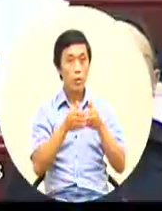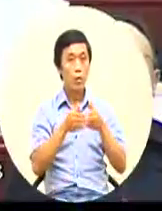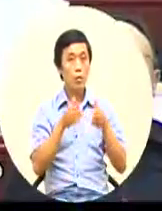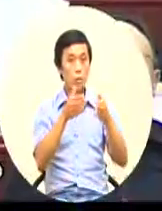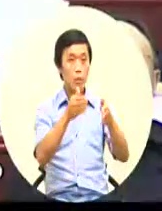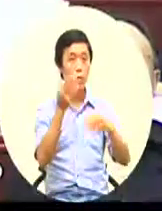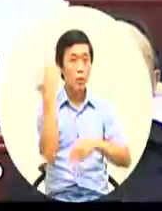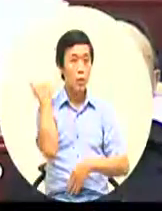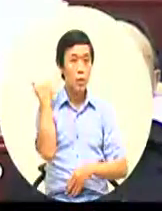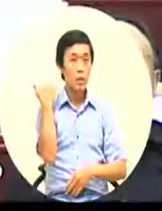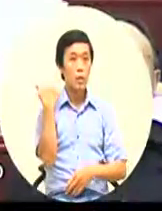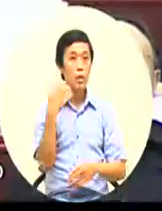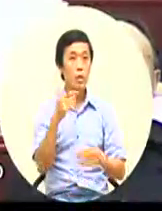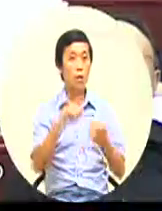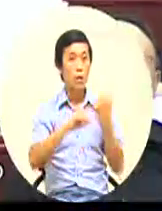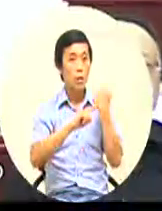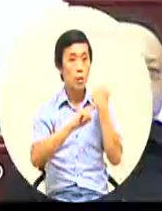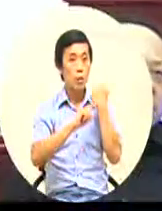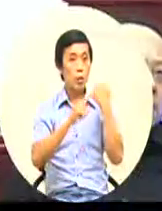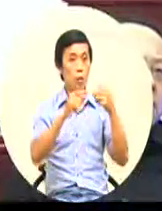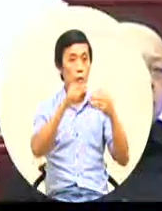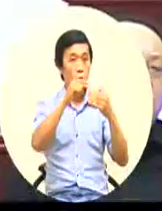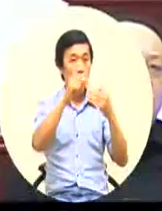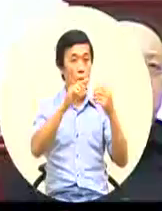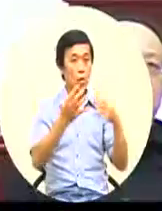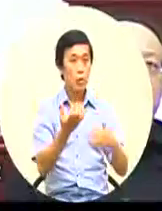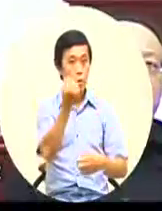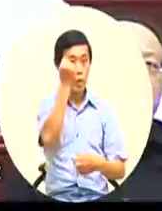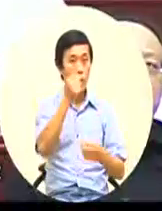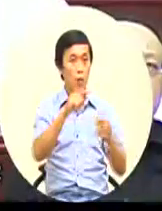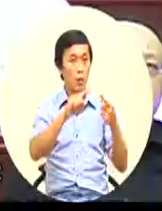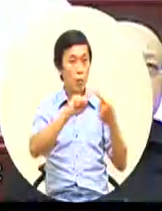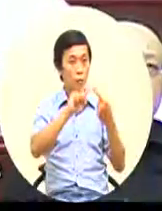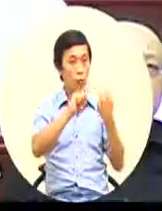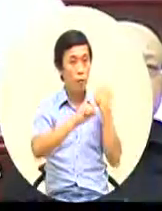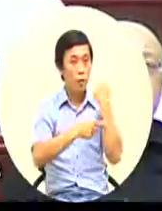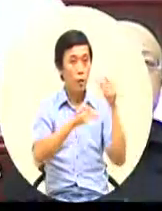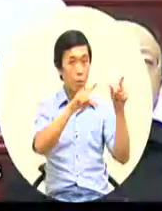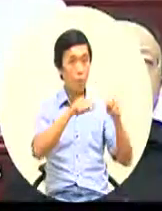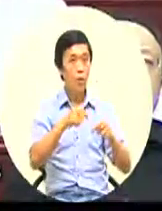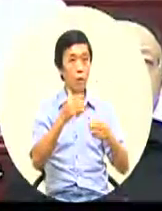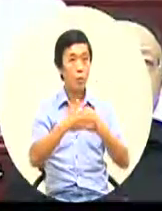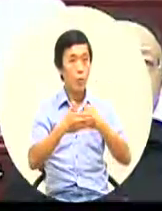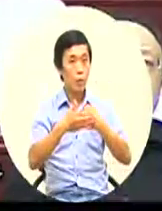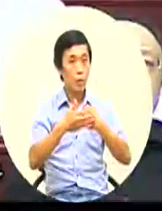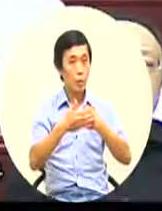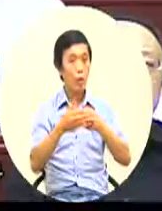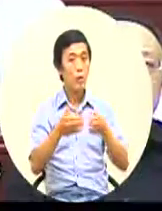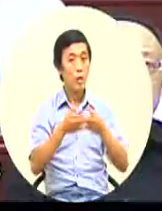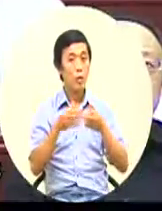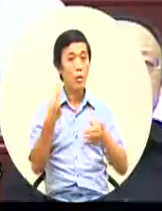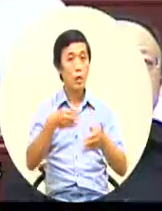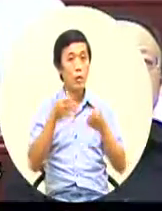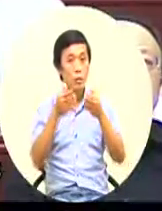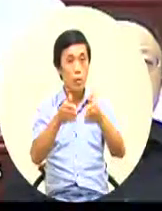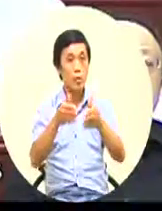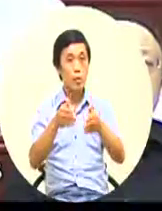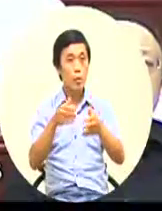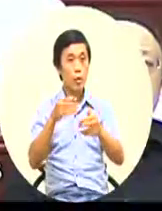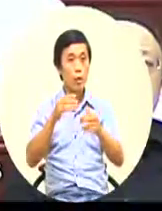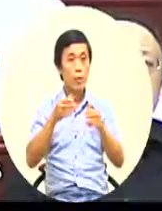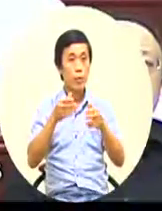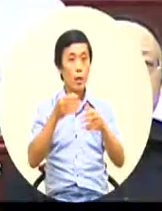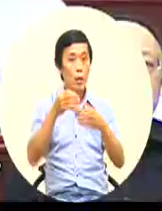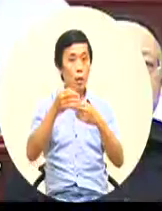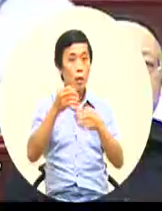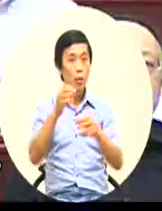的权利，我们对于事实居住的事实，我们也都尽可能辅导在合法的空间里面给予